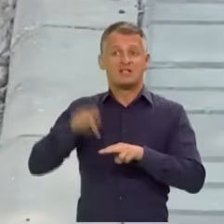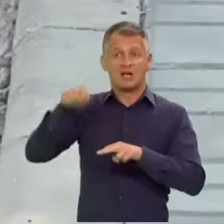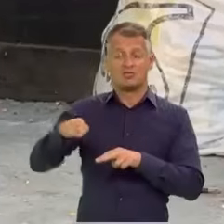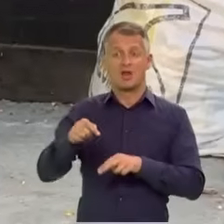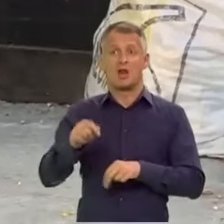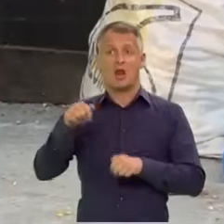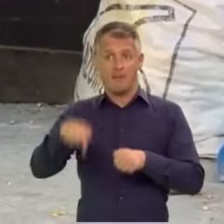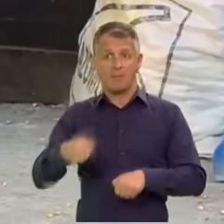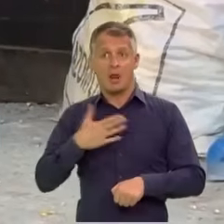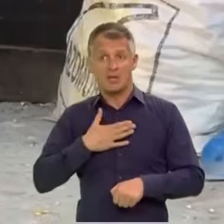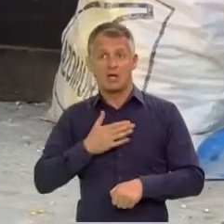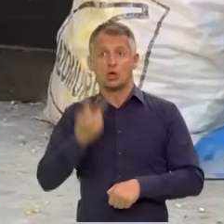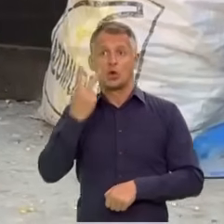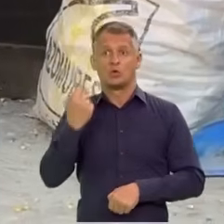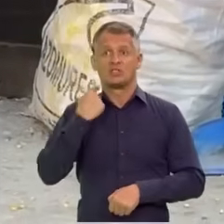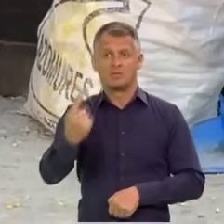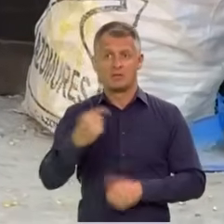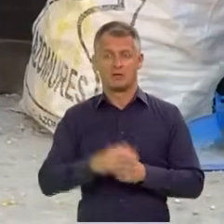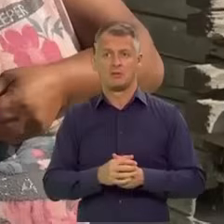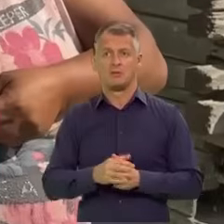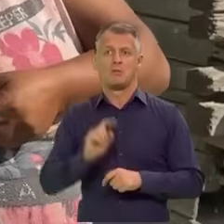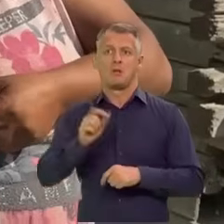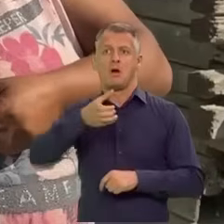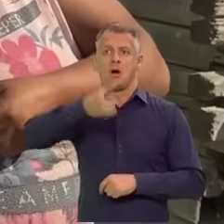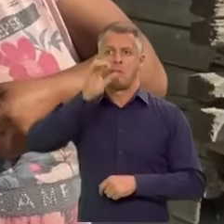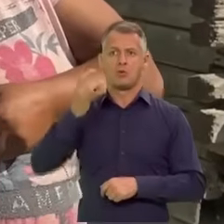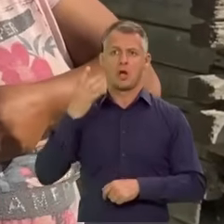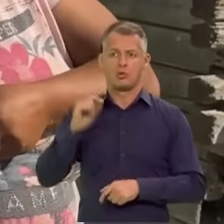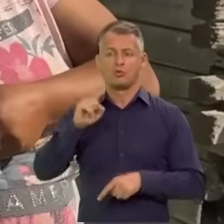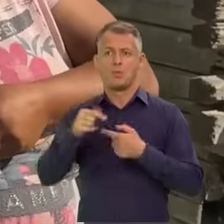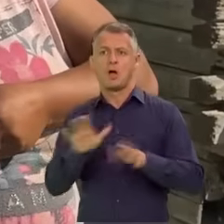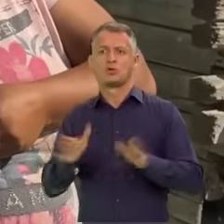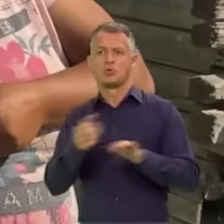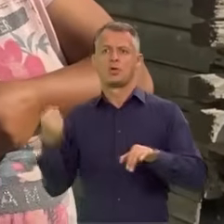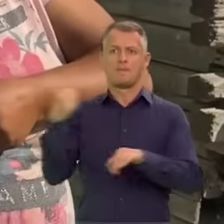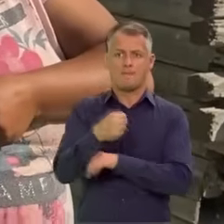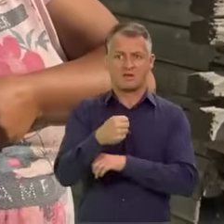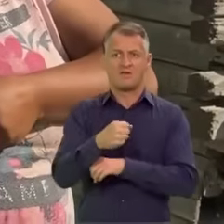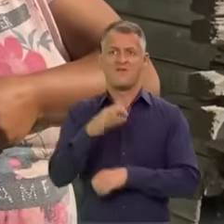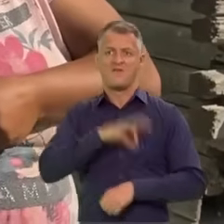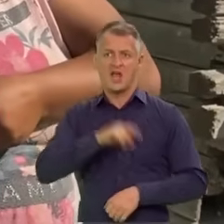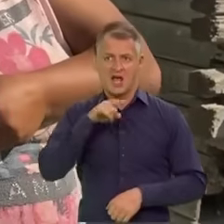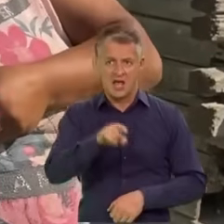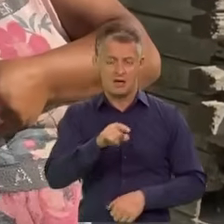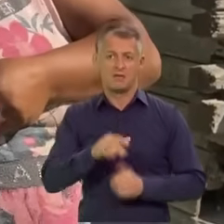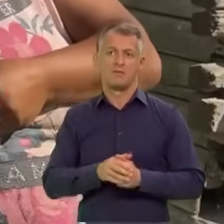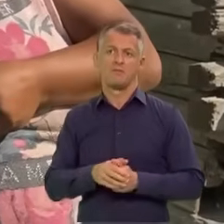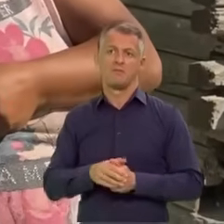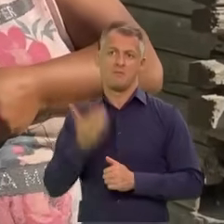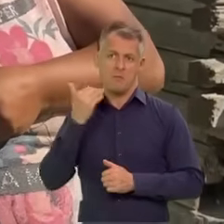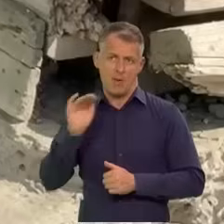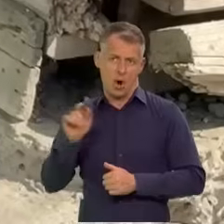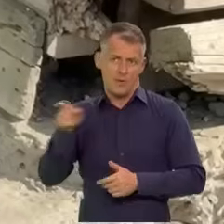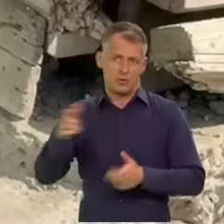două săptămâni. O beut, pe aia și-a luat fata la bătaie. Aia cu Anca. Păi ăștia la